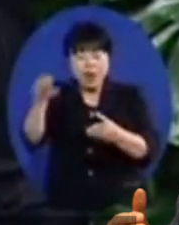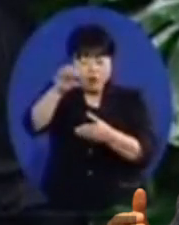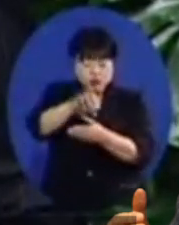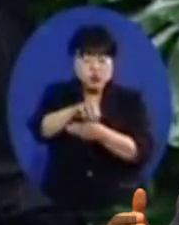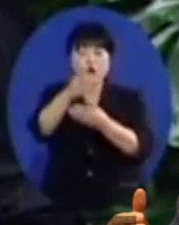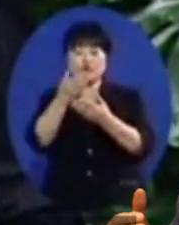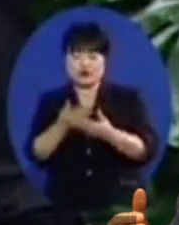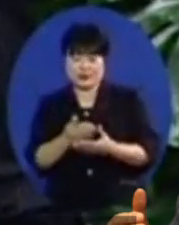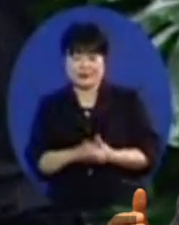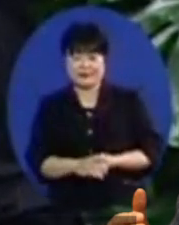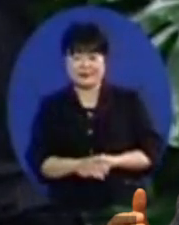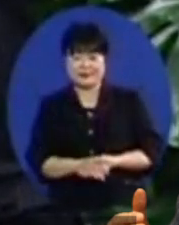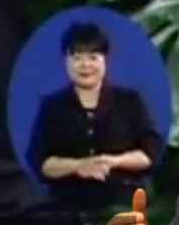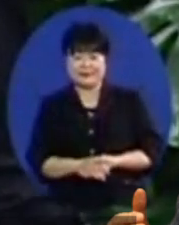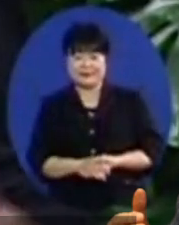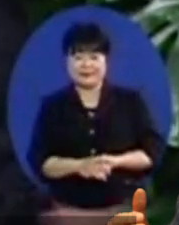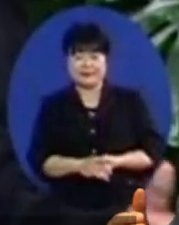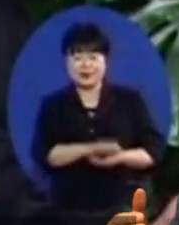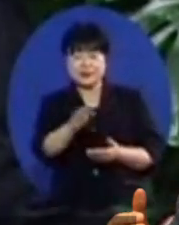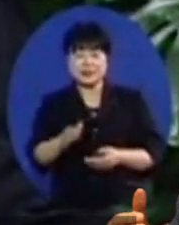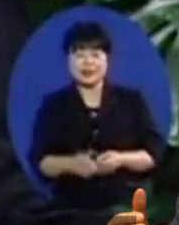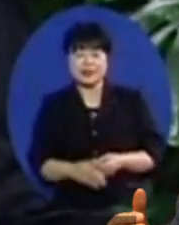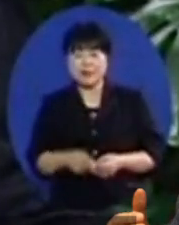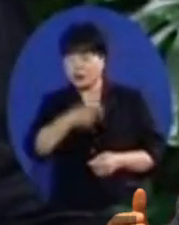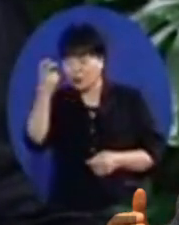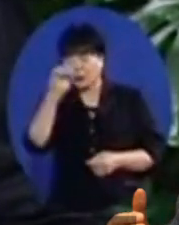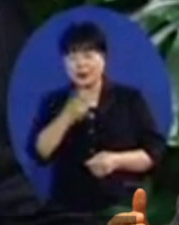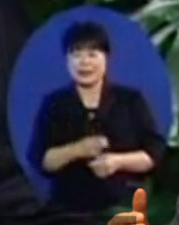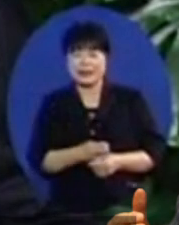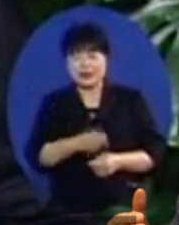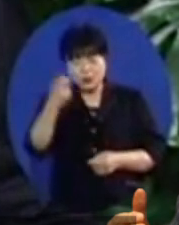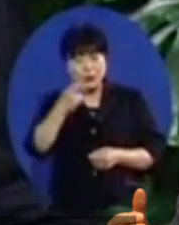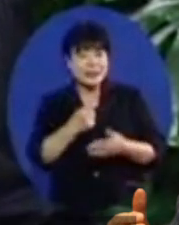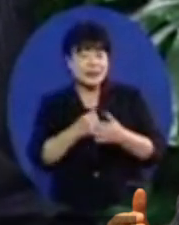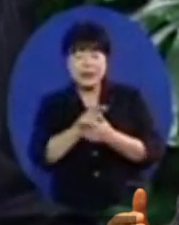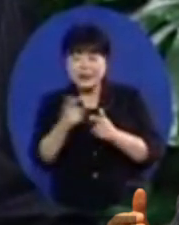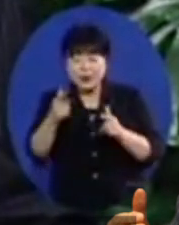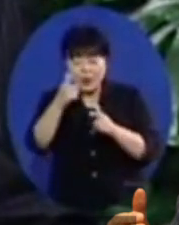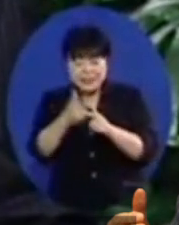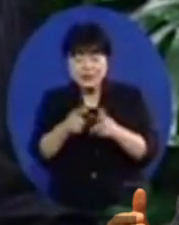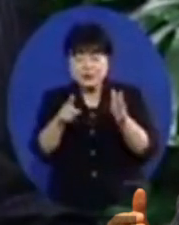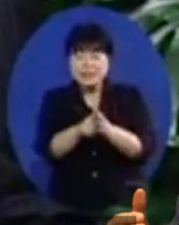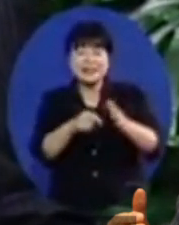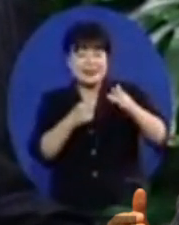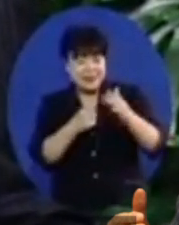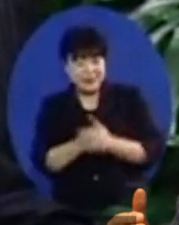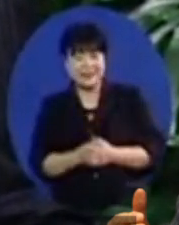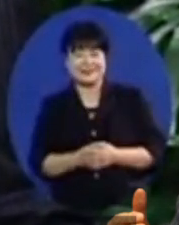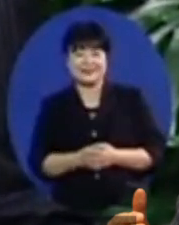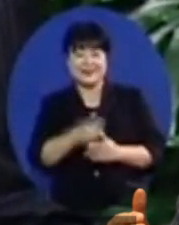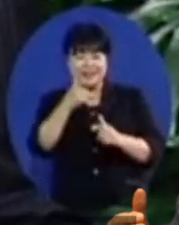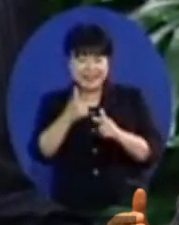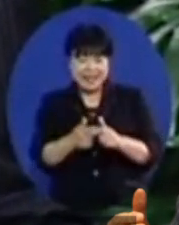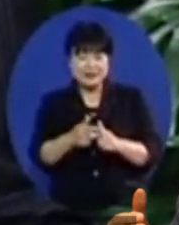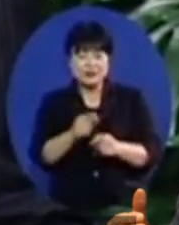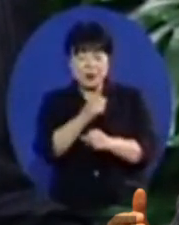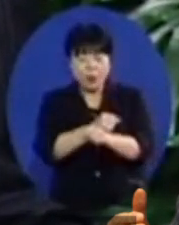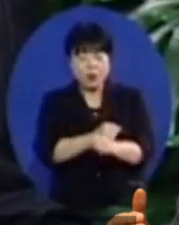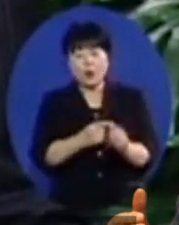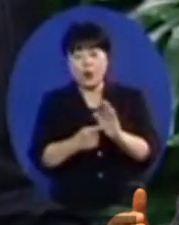부어주신다. 우리가 잘나서 성령을 부어주신 것이 아니라 예수 믿기 때문에 예수님의